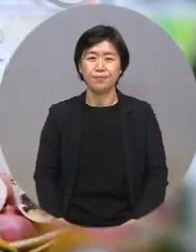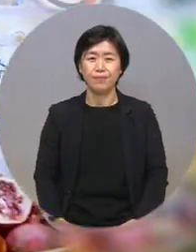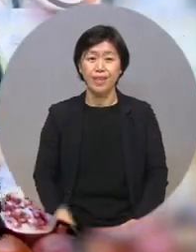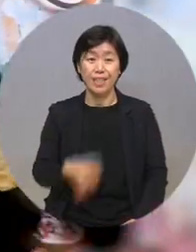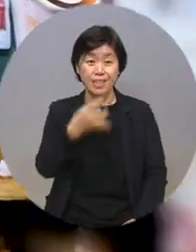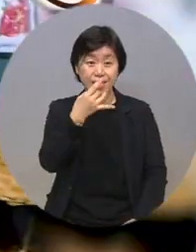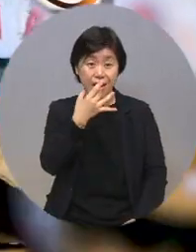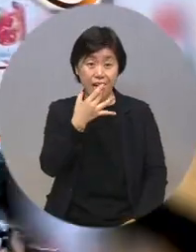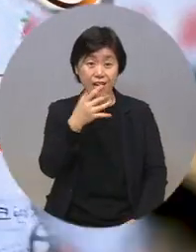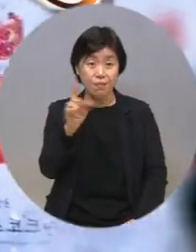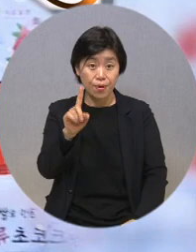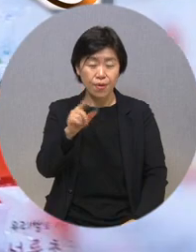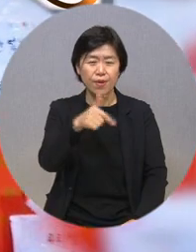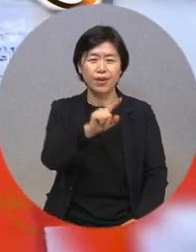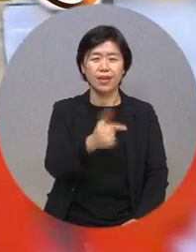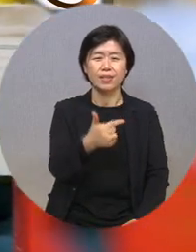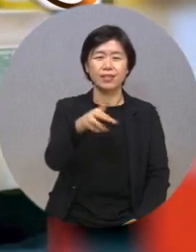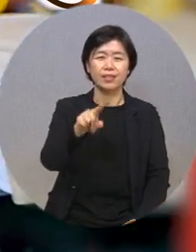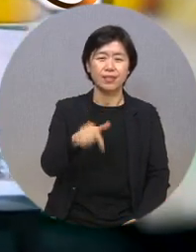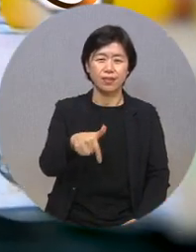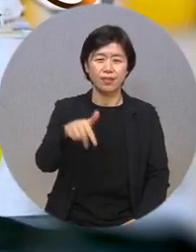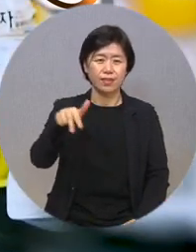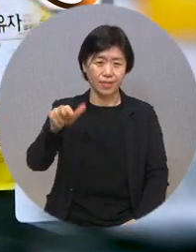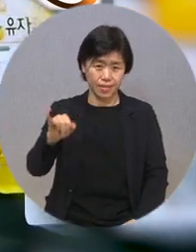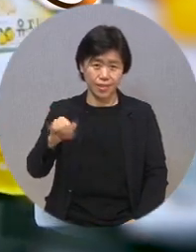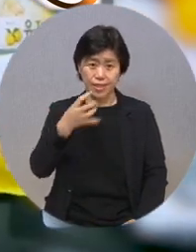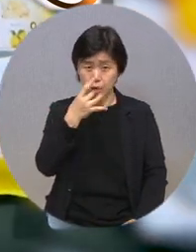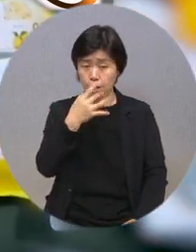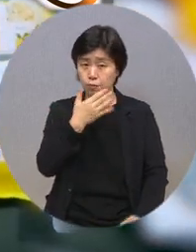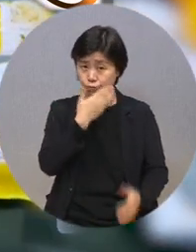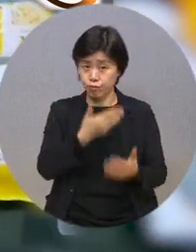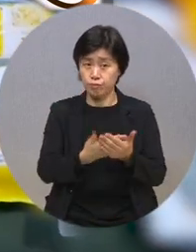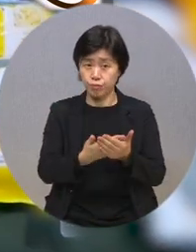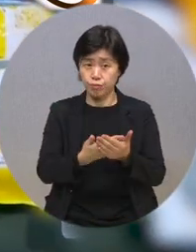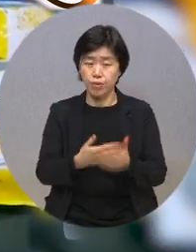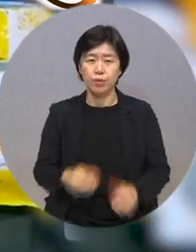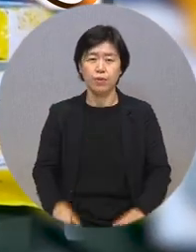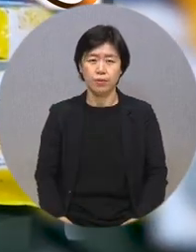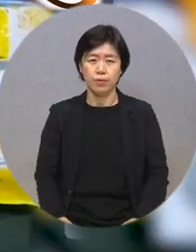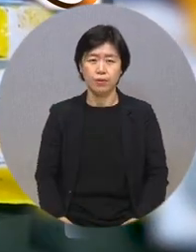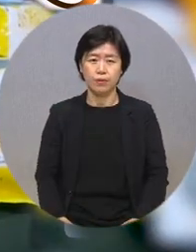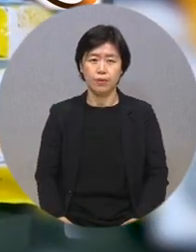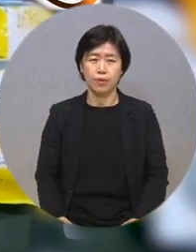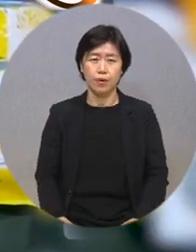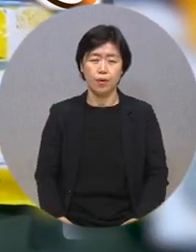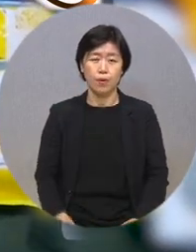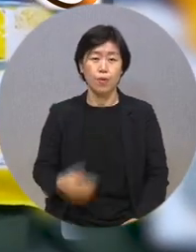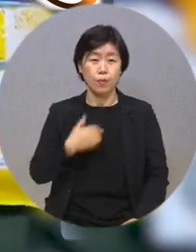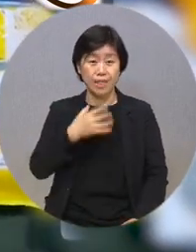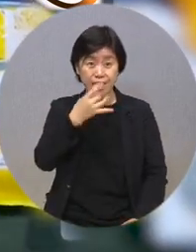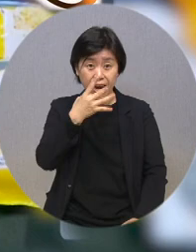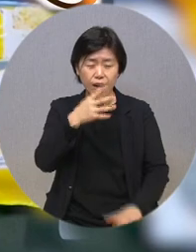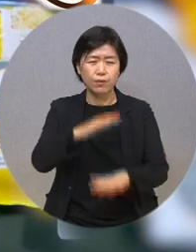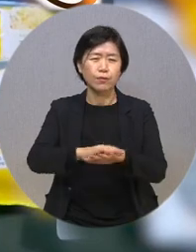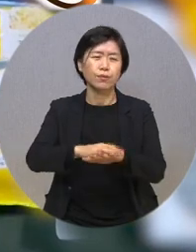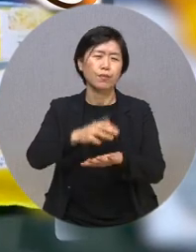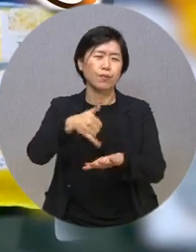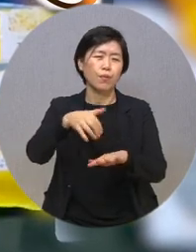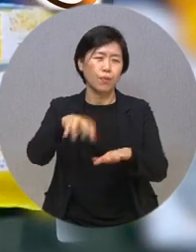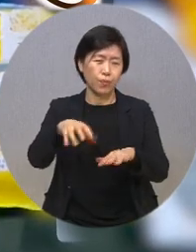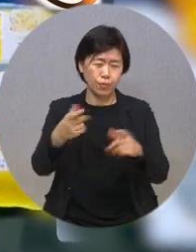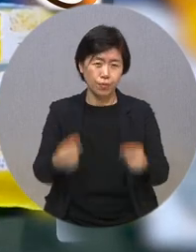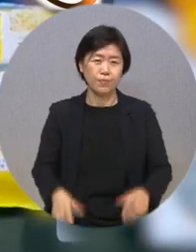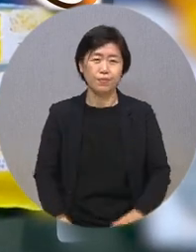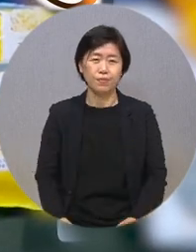쌀 하면은 단척지 쌀입니다. 아. 그치 그치. 우리 해맞이 쌀은 해청만 단척지에서 생산된 쌀입니다. 두 말할 필요